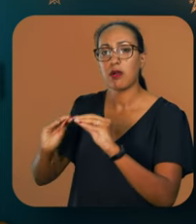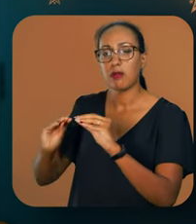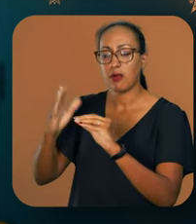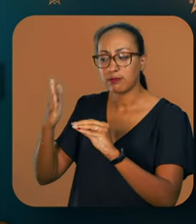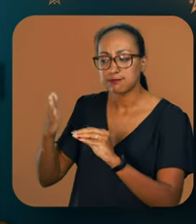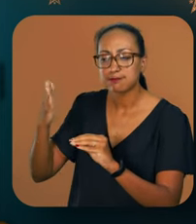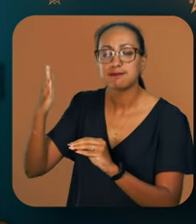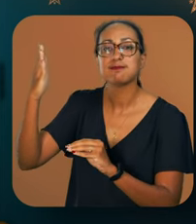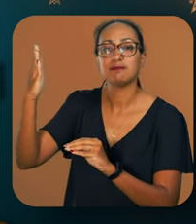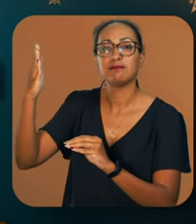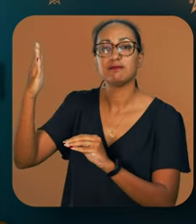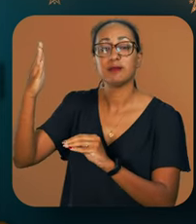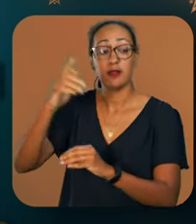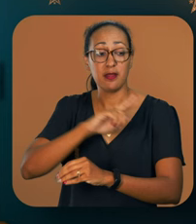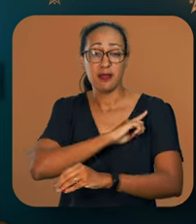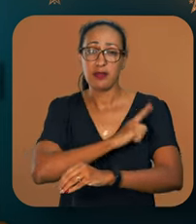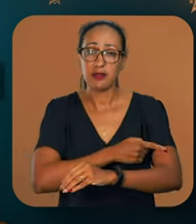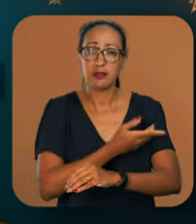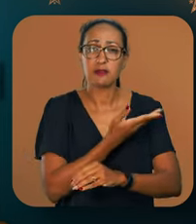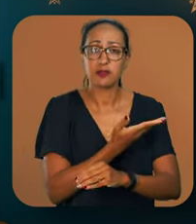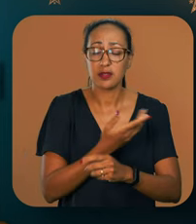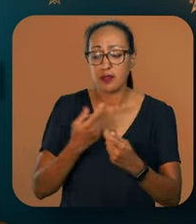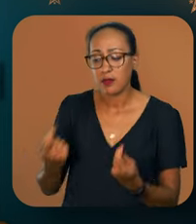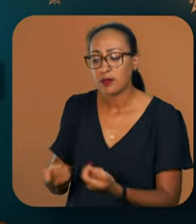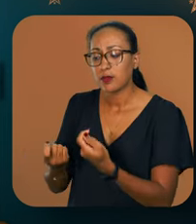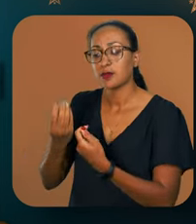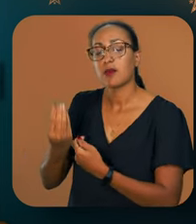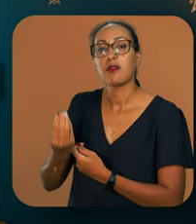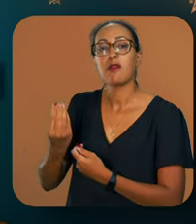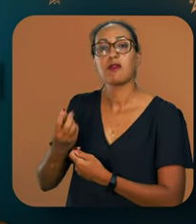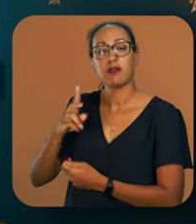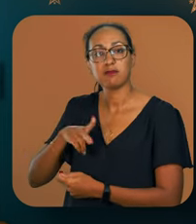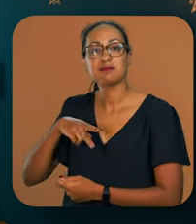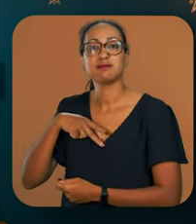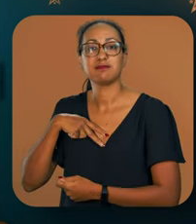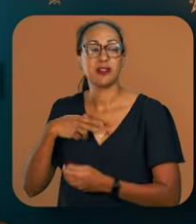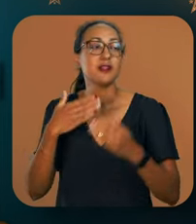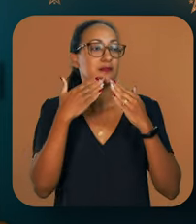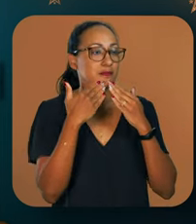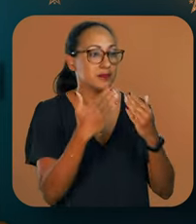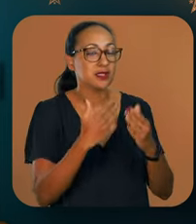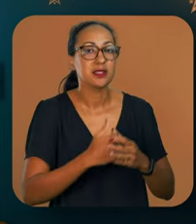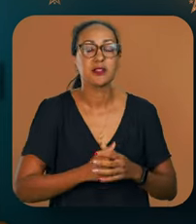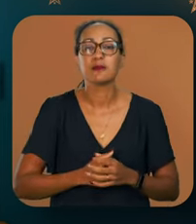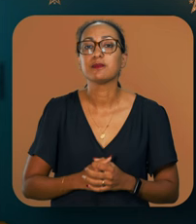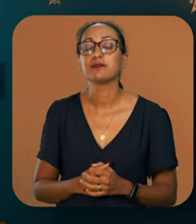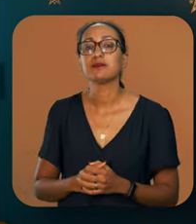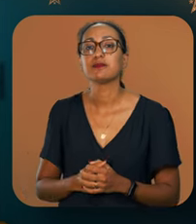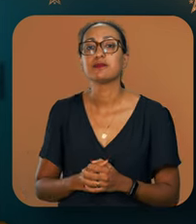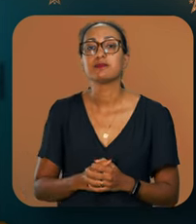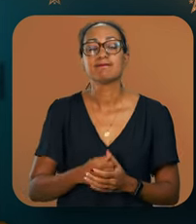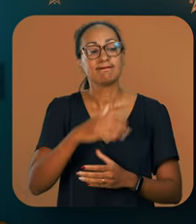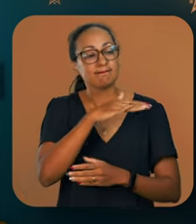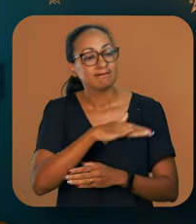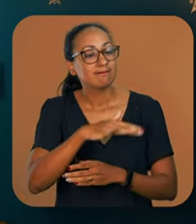et investissent leur énergie dans l'éducation de nos enfants je dis aussi merci vous êtes les